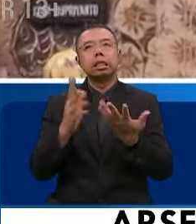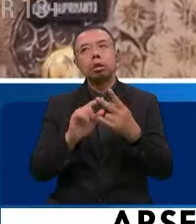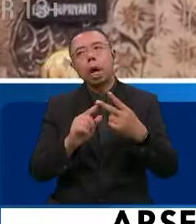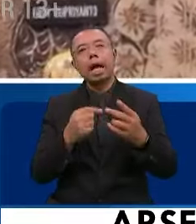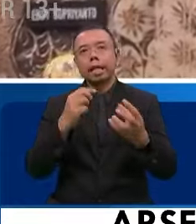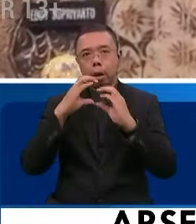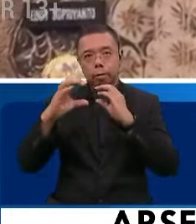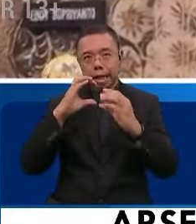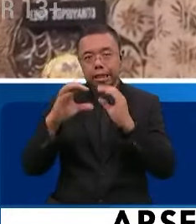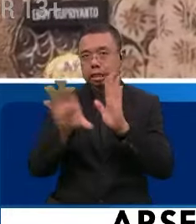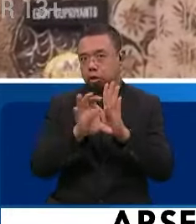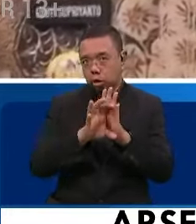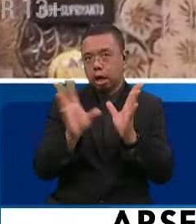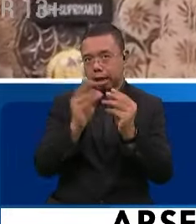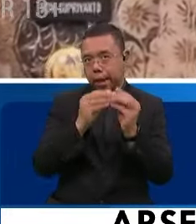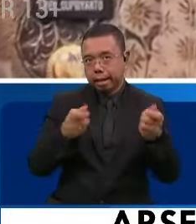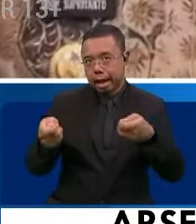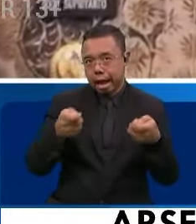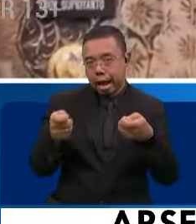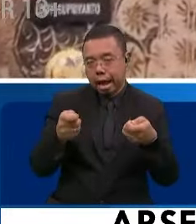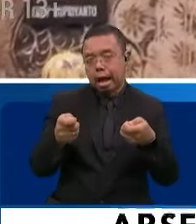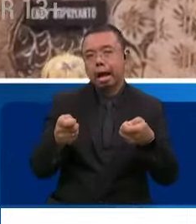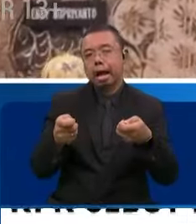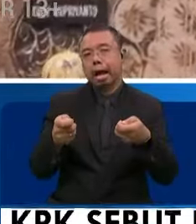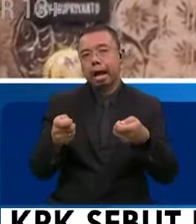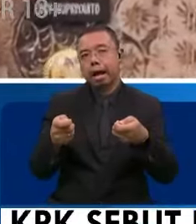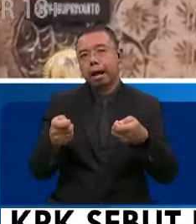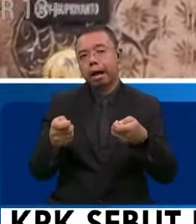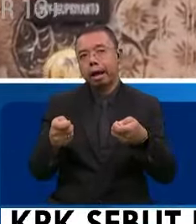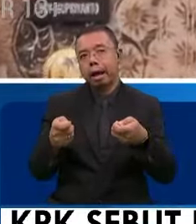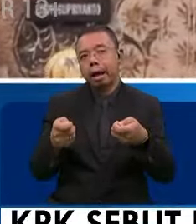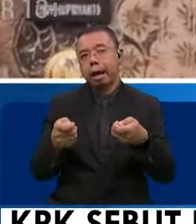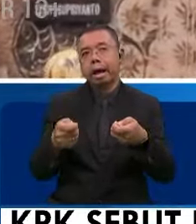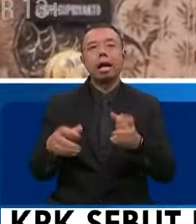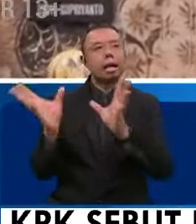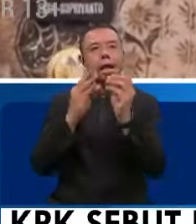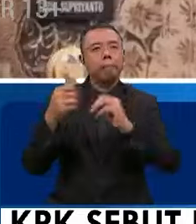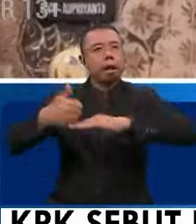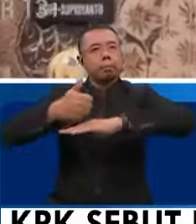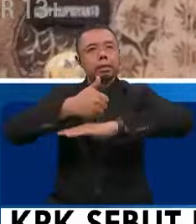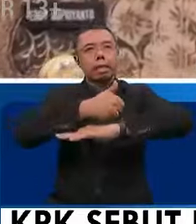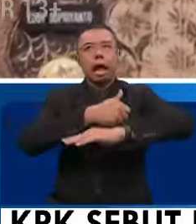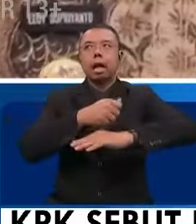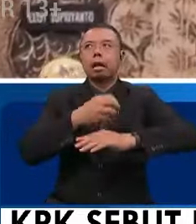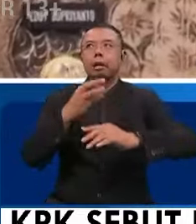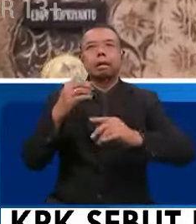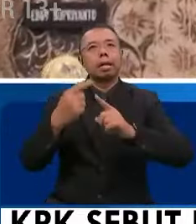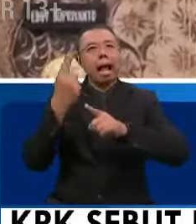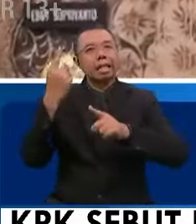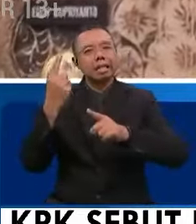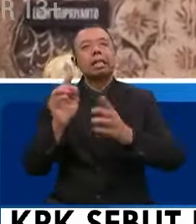efektif antara lain dengan rapat koordinasi secara high level meeting setiap berkala, juga melakukan